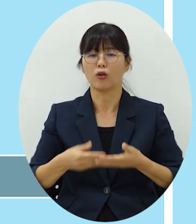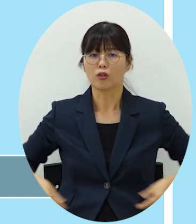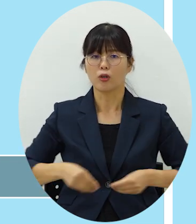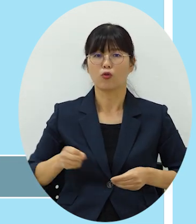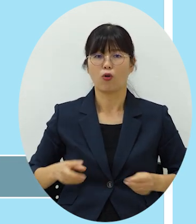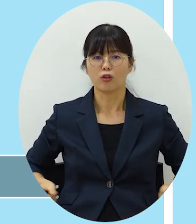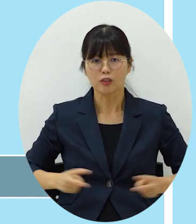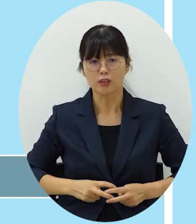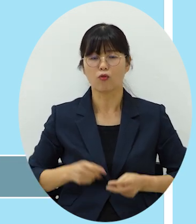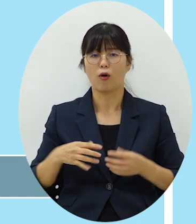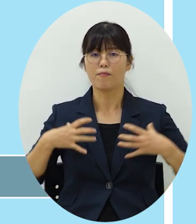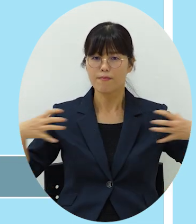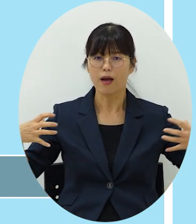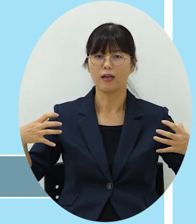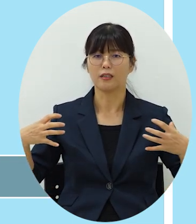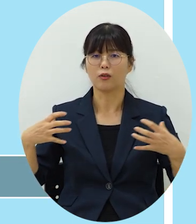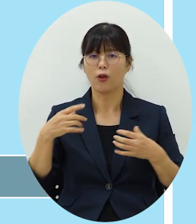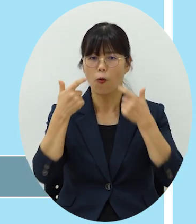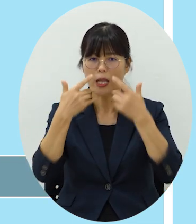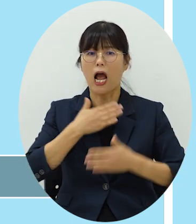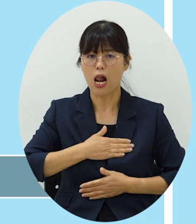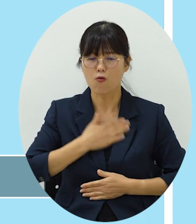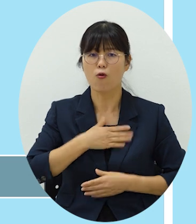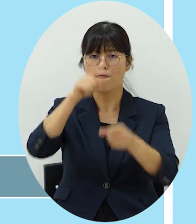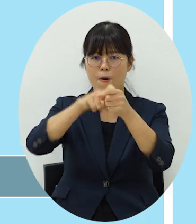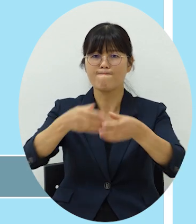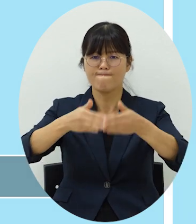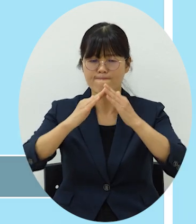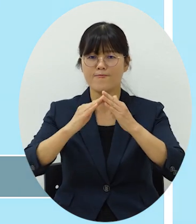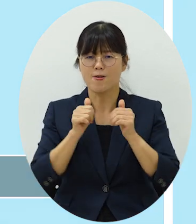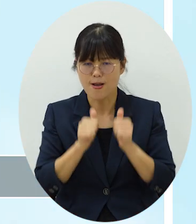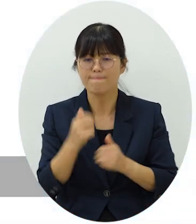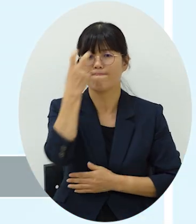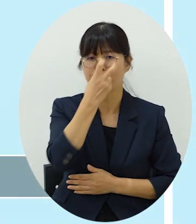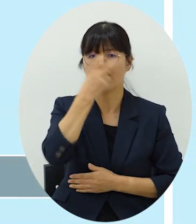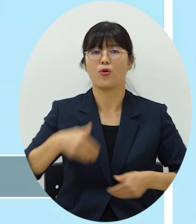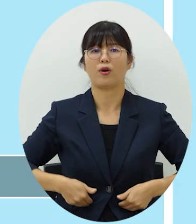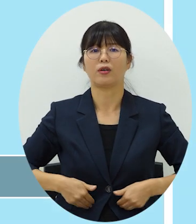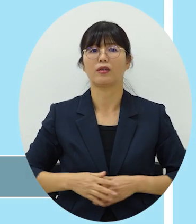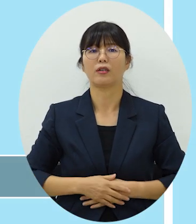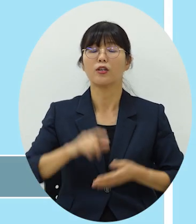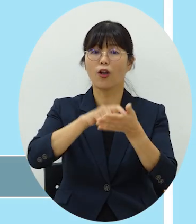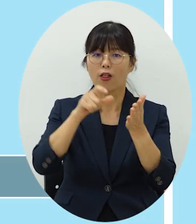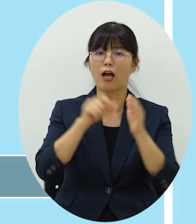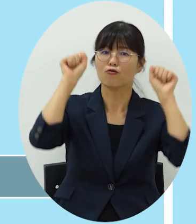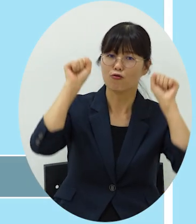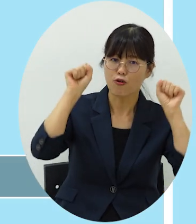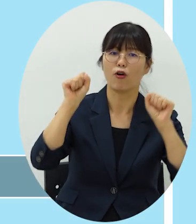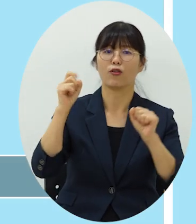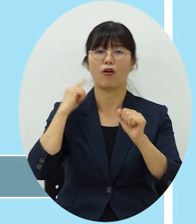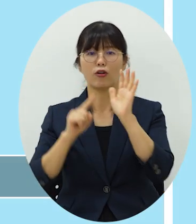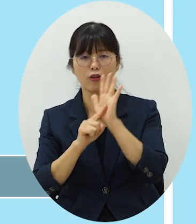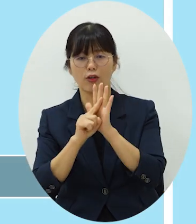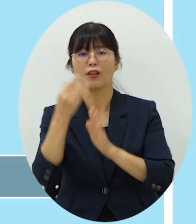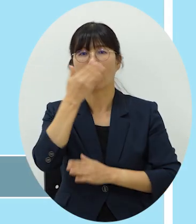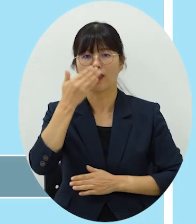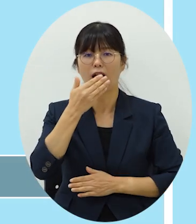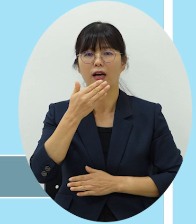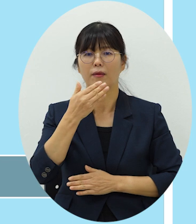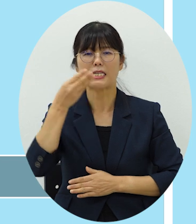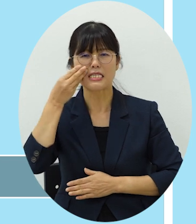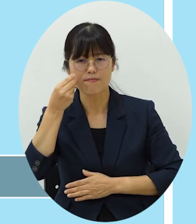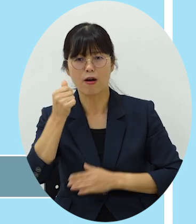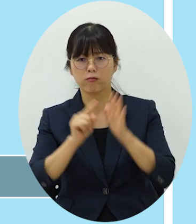허리둘레, 비만의 기준을 정확히 알고 목표를 세워 관리해야 합니다. 적절한 운동은 혈압과 혈당,